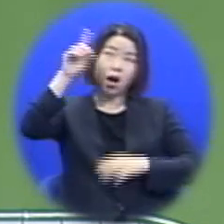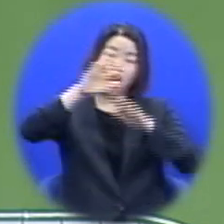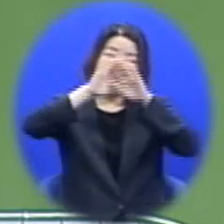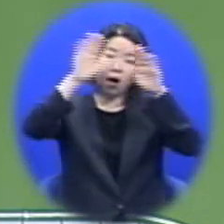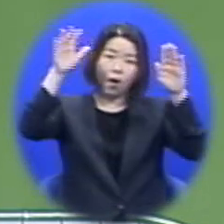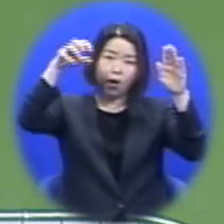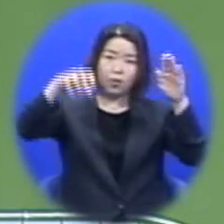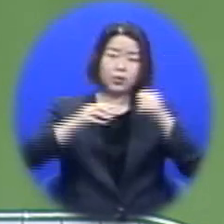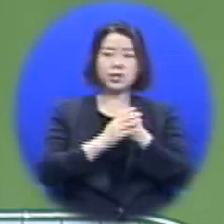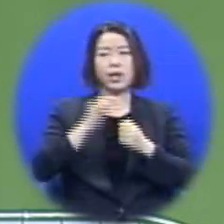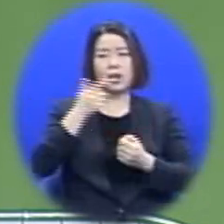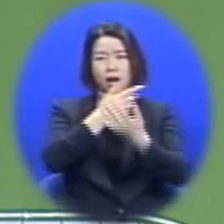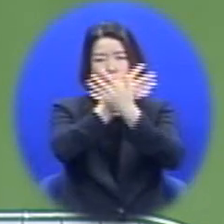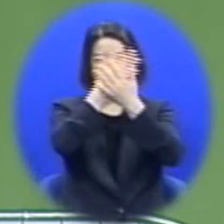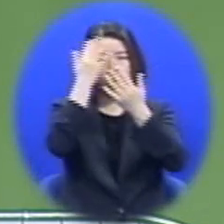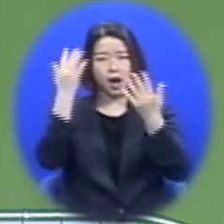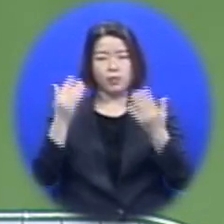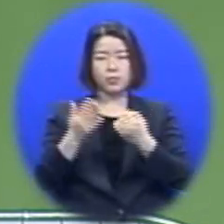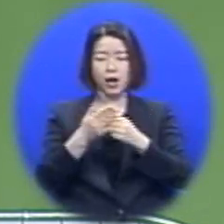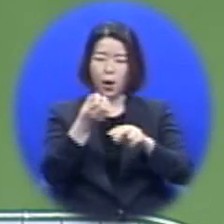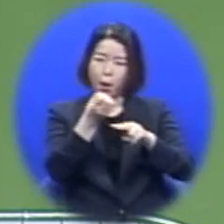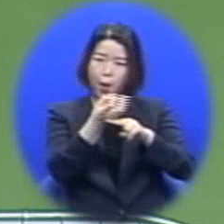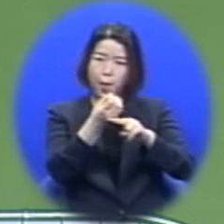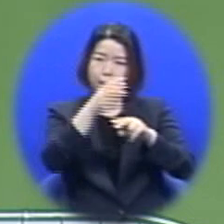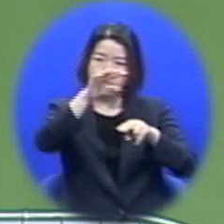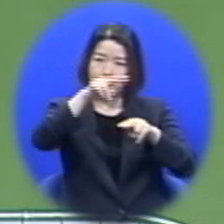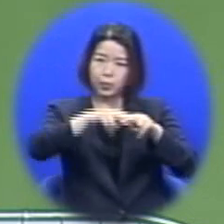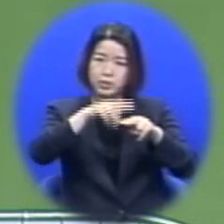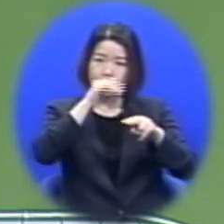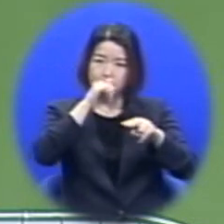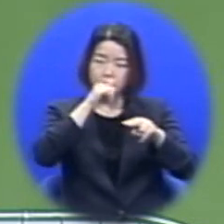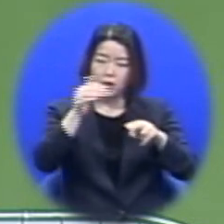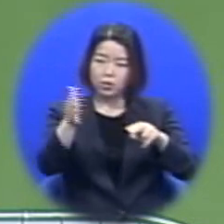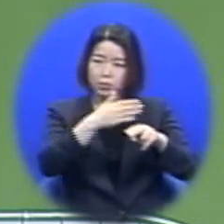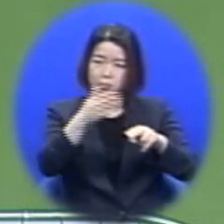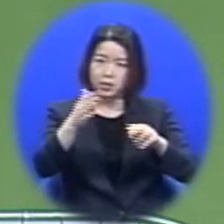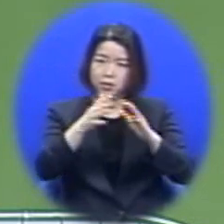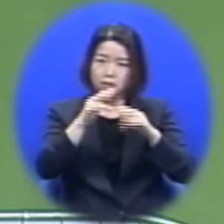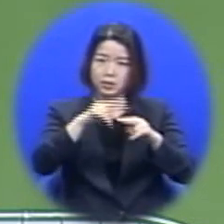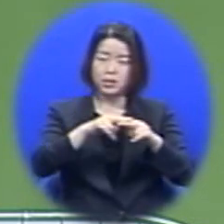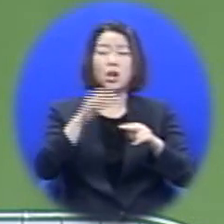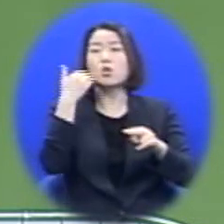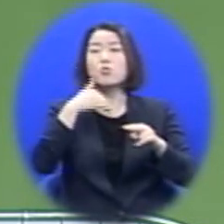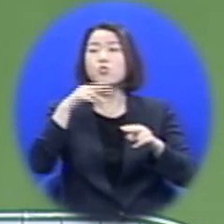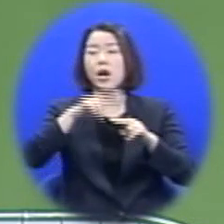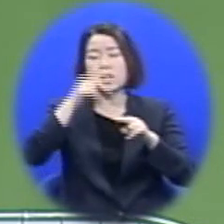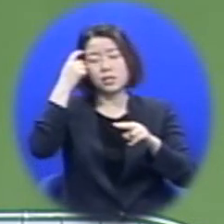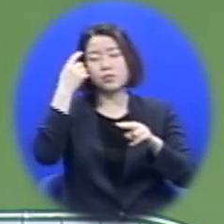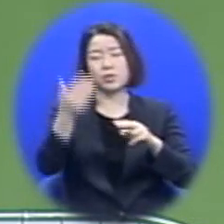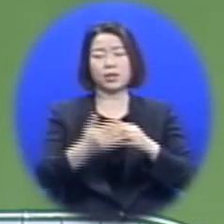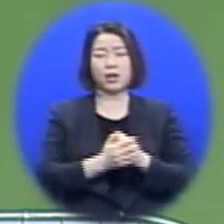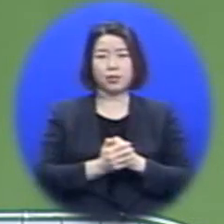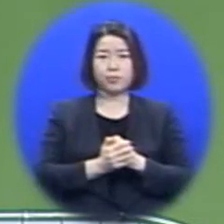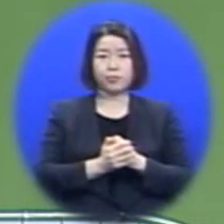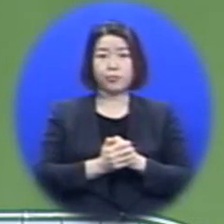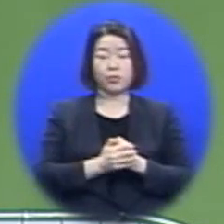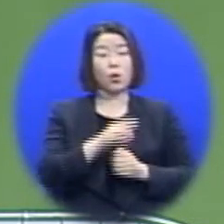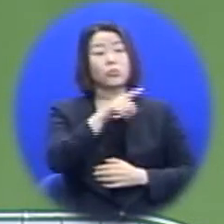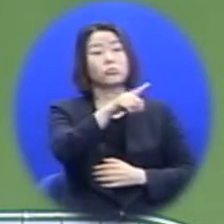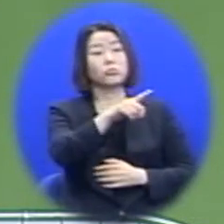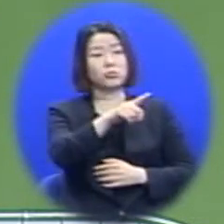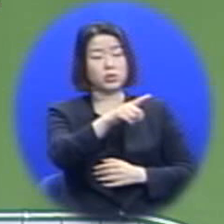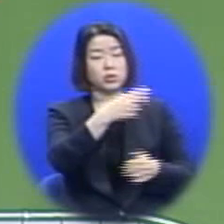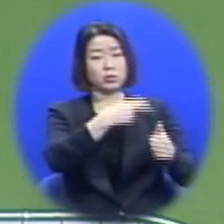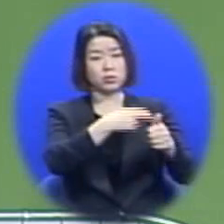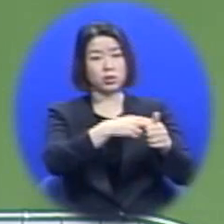곳에 아름다운 보좌가 있길래 그 빈 보좌에는 누가 앉기로 되어 있습니까? 그 너의 스승인